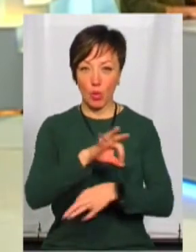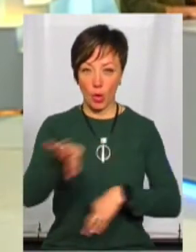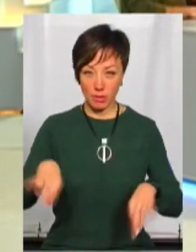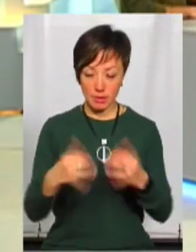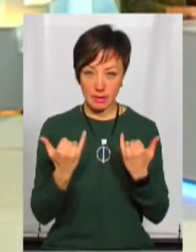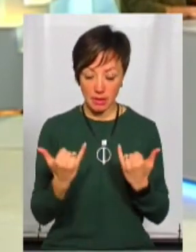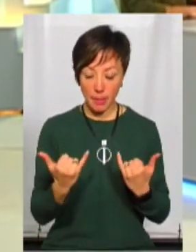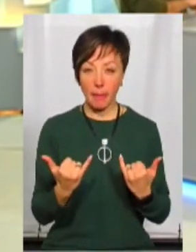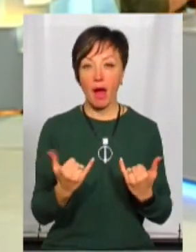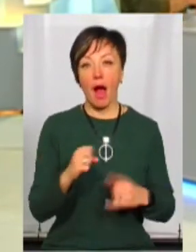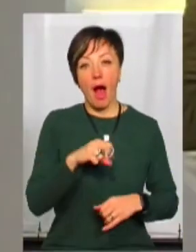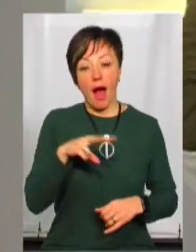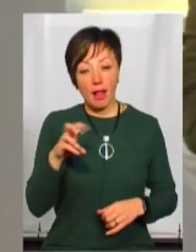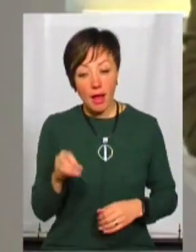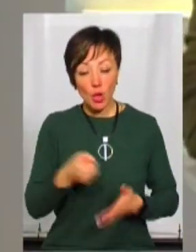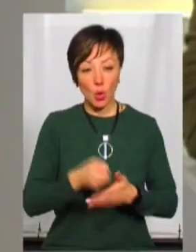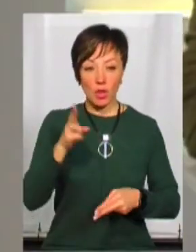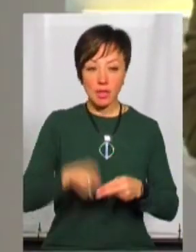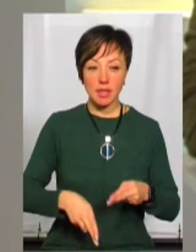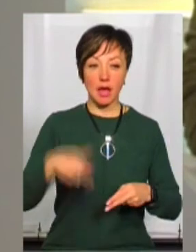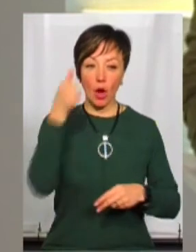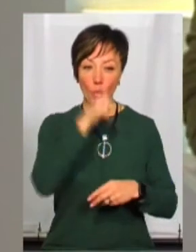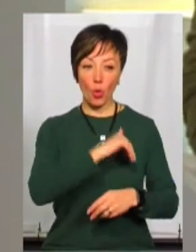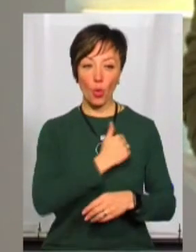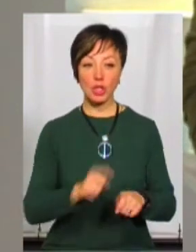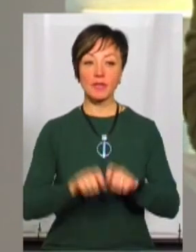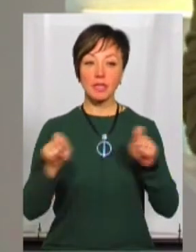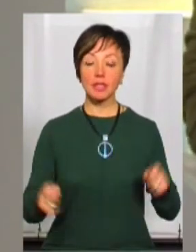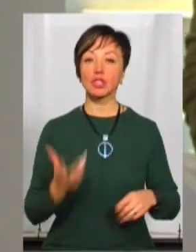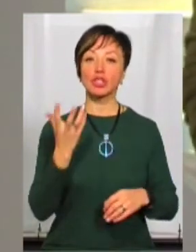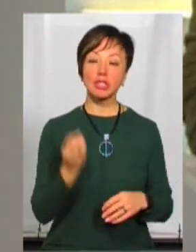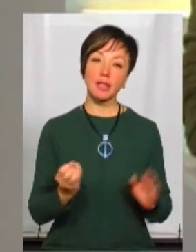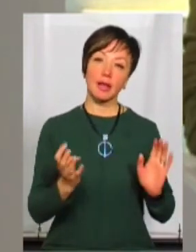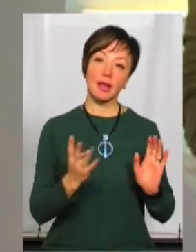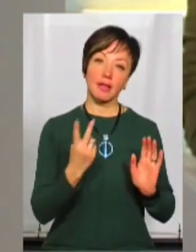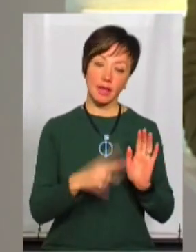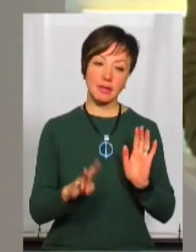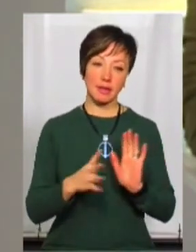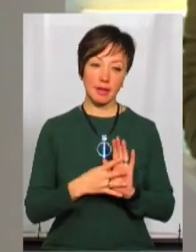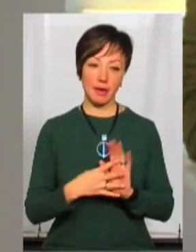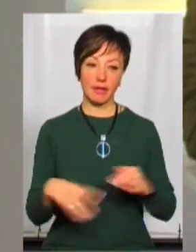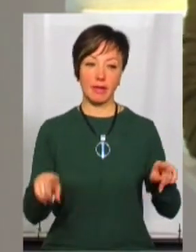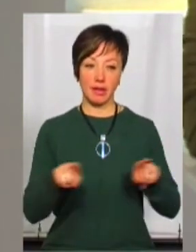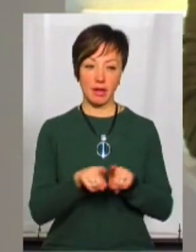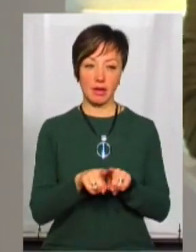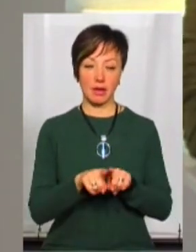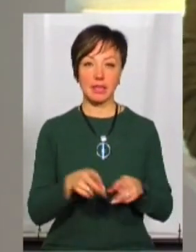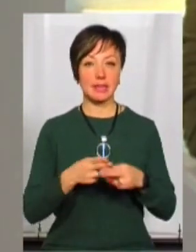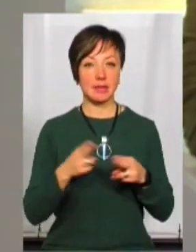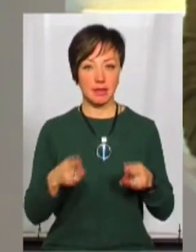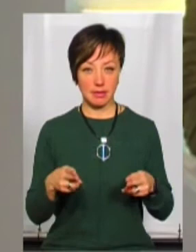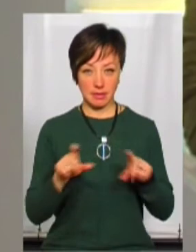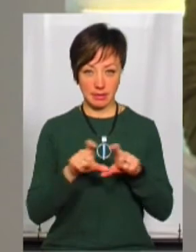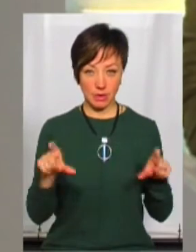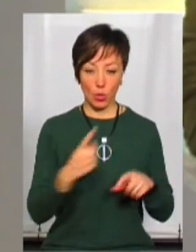наразі, але до кінця року хочете відкрити ще 9-29 таких от станцій.